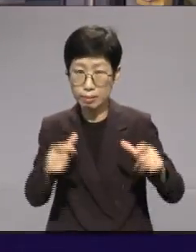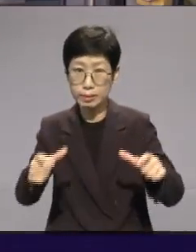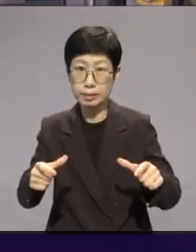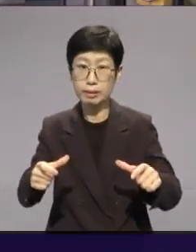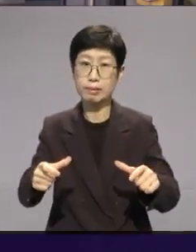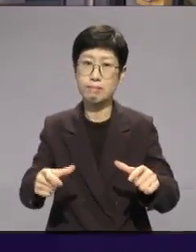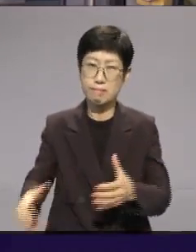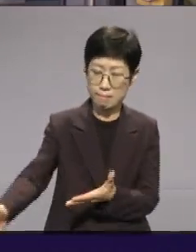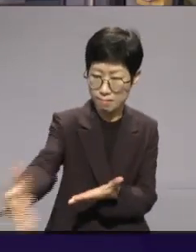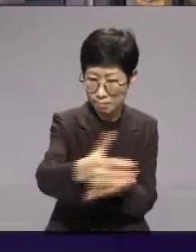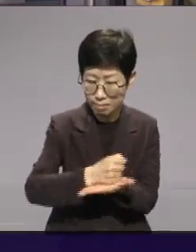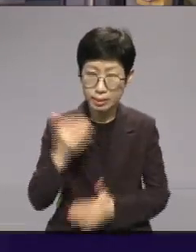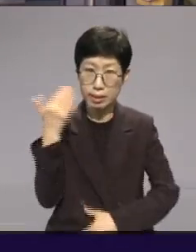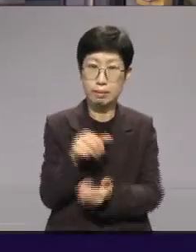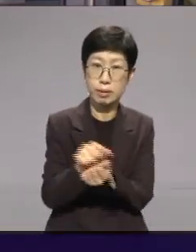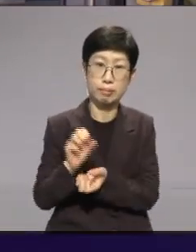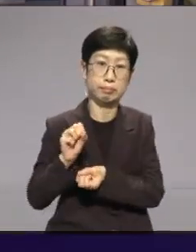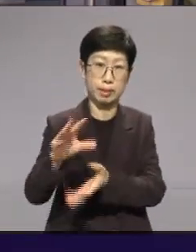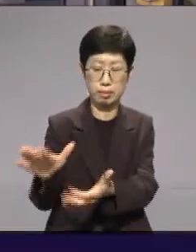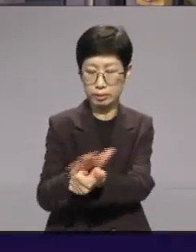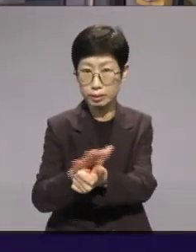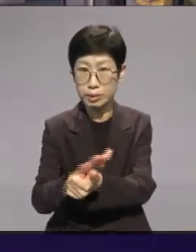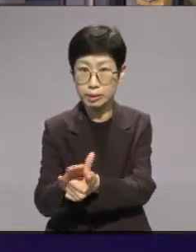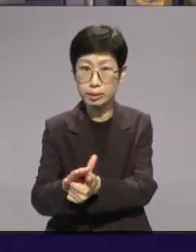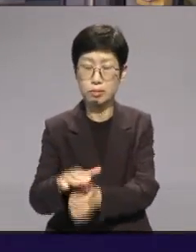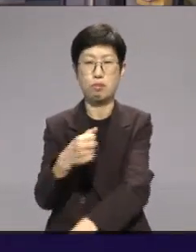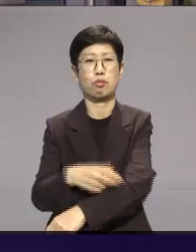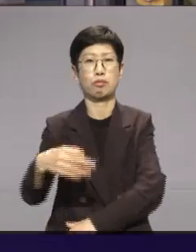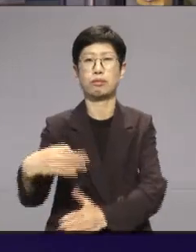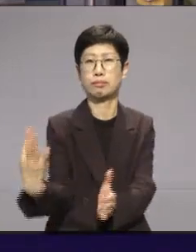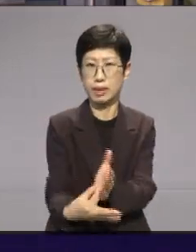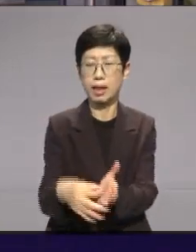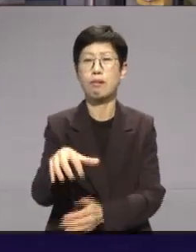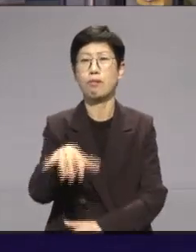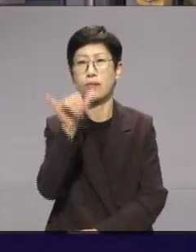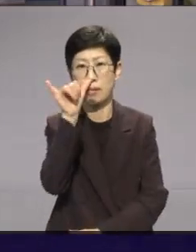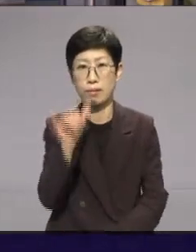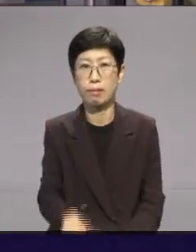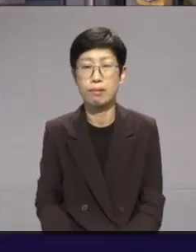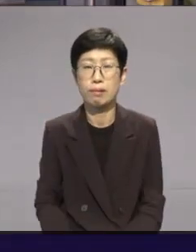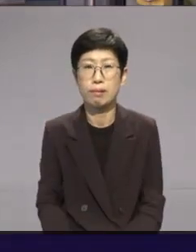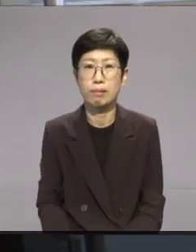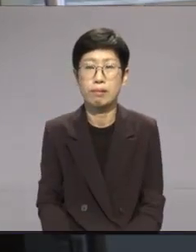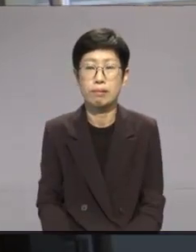수거해 깨끗이 빨아 배송까지 해주는 맞춤형 세탁소가 있습니다 권현